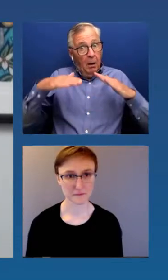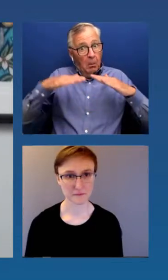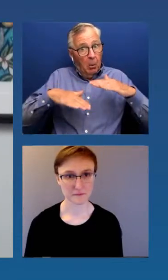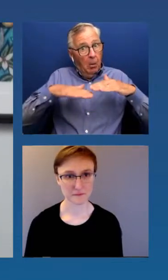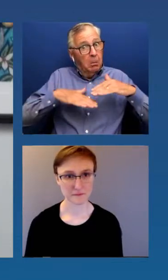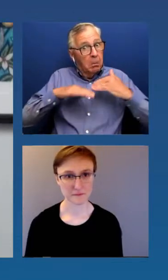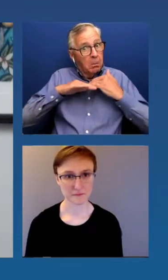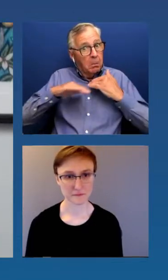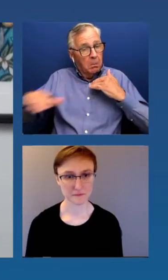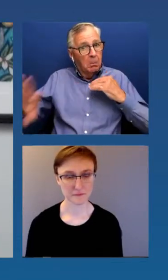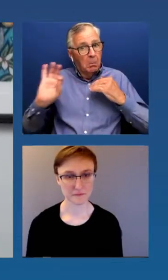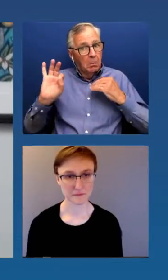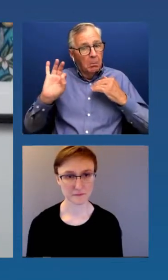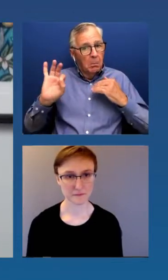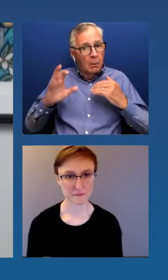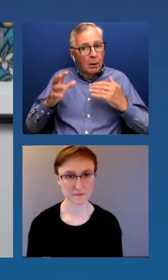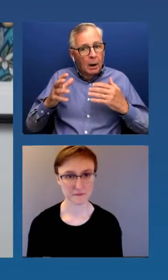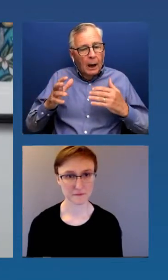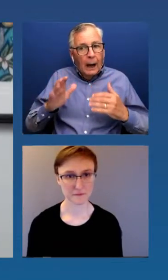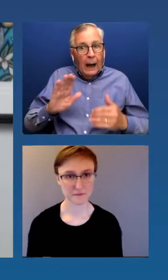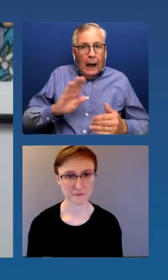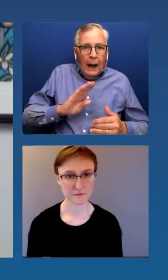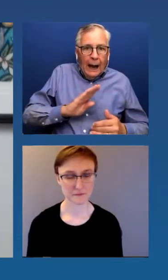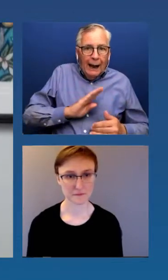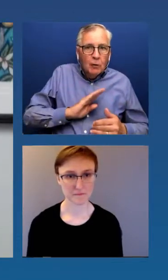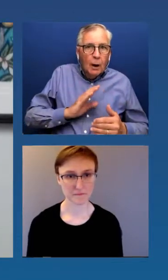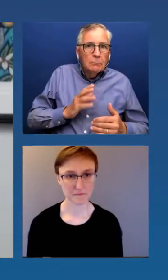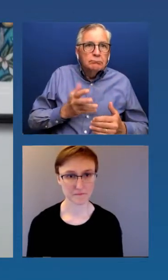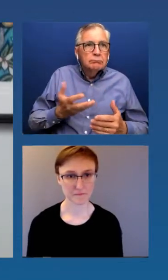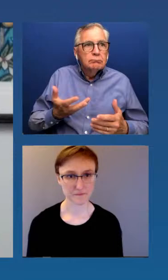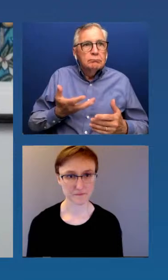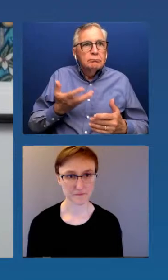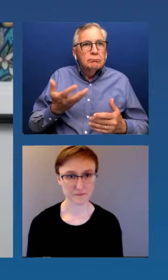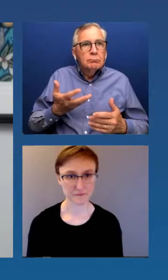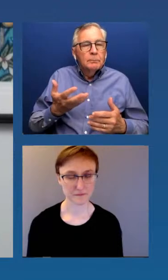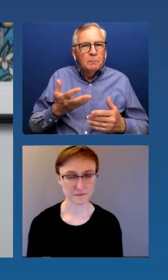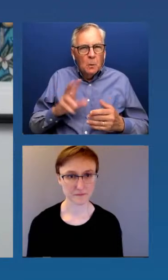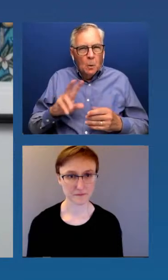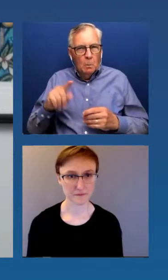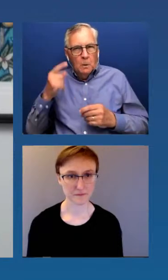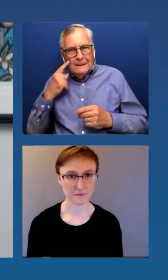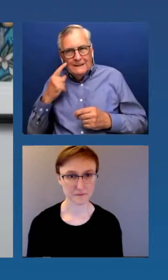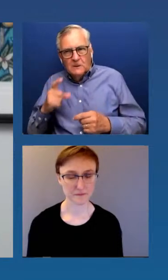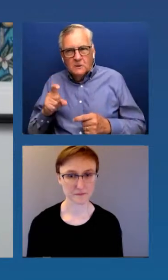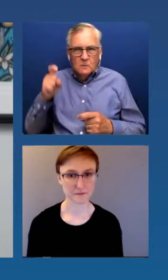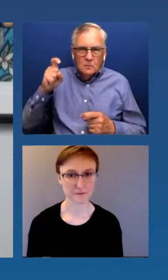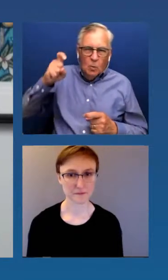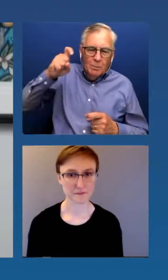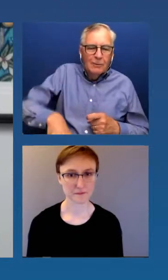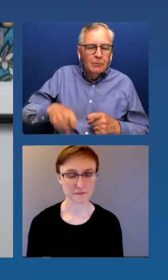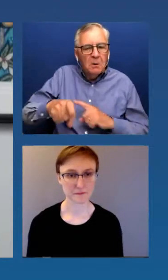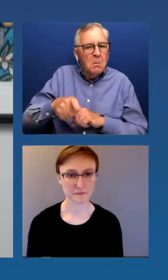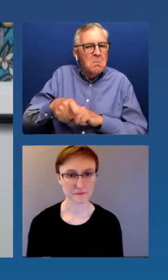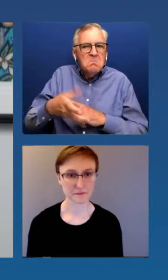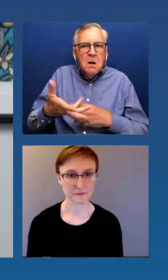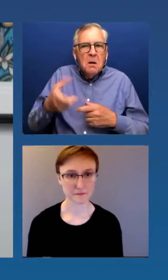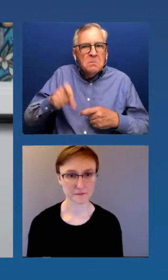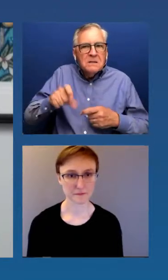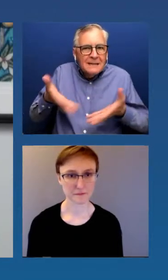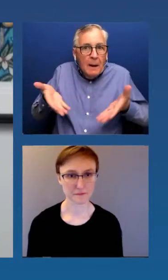Alors, d'avoir une politique obligatoire, ce n'est pas nécessaire à ce